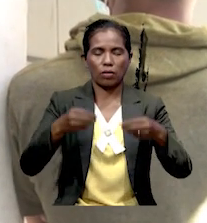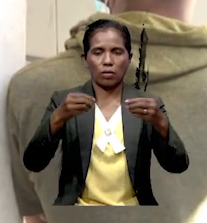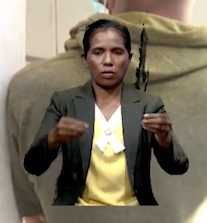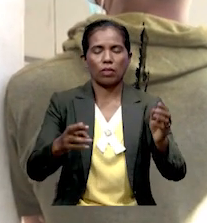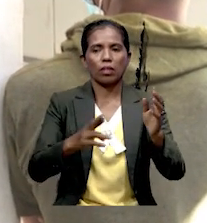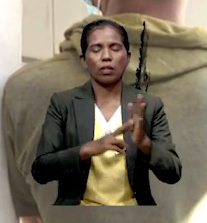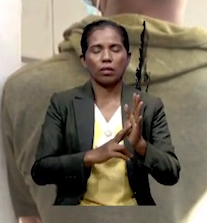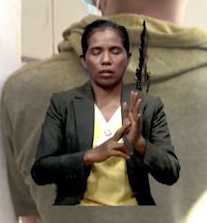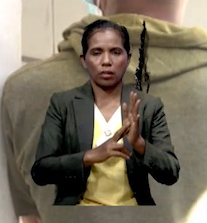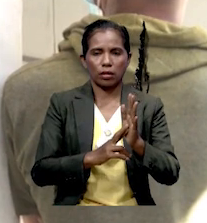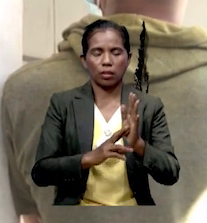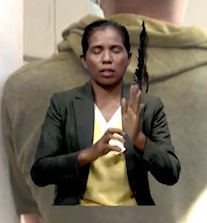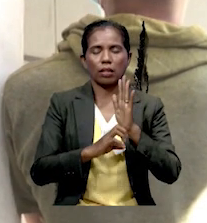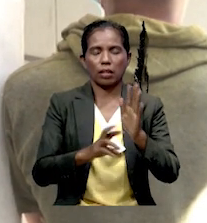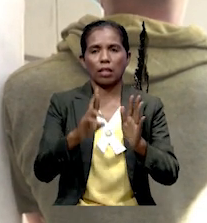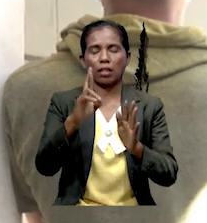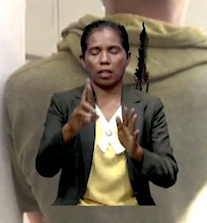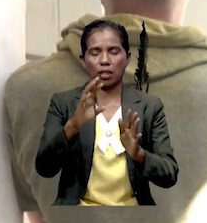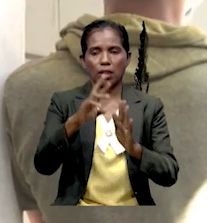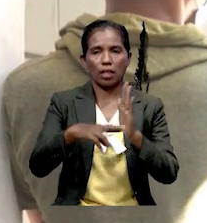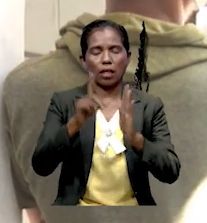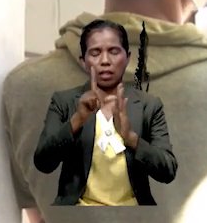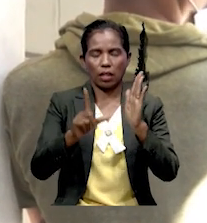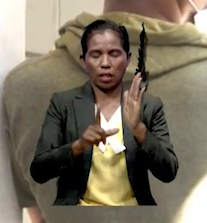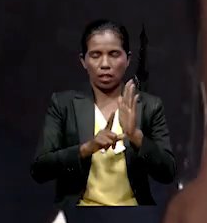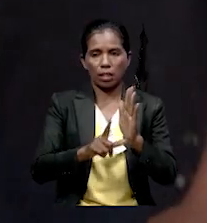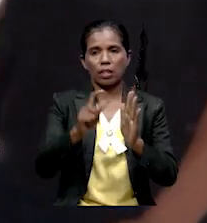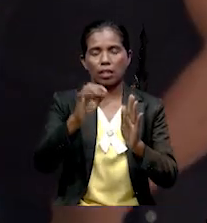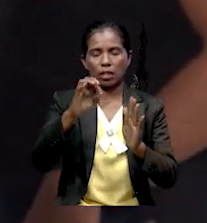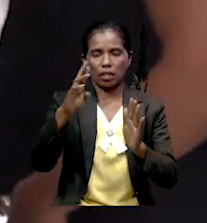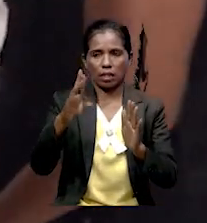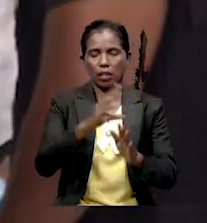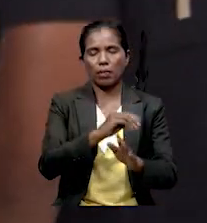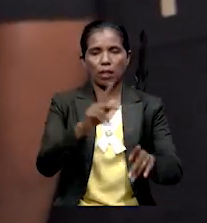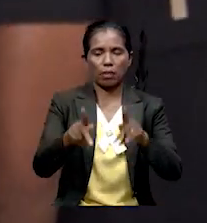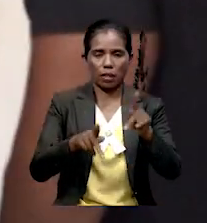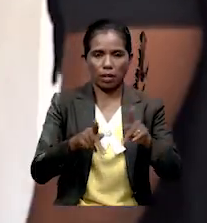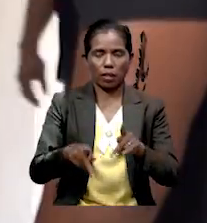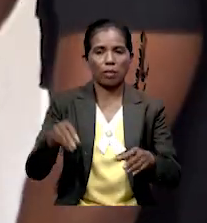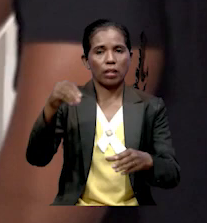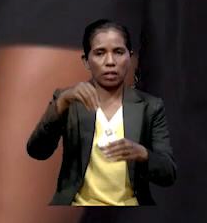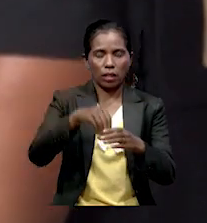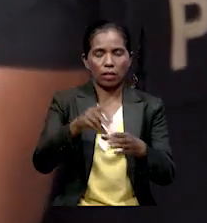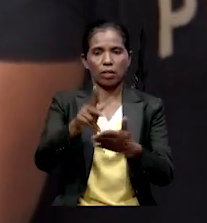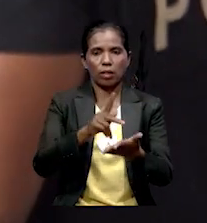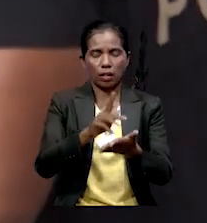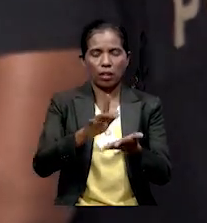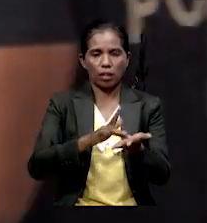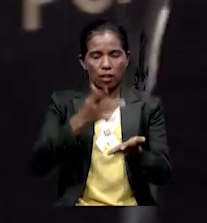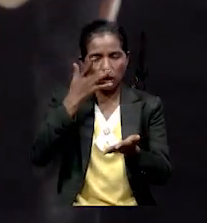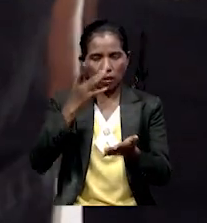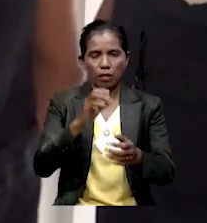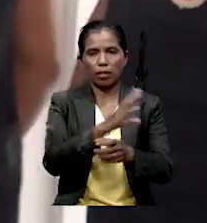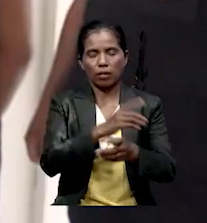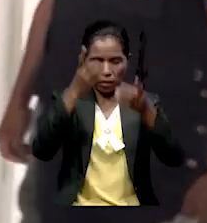termo identidade residencia bar guidonansia ne be comete crime ilícito droga. Mai be decisão ne provoca opinião